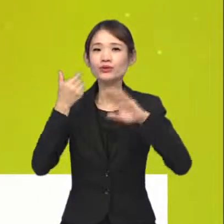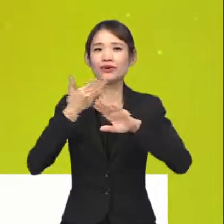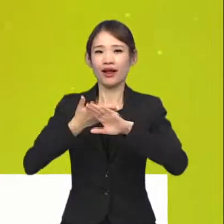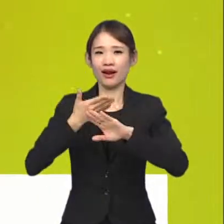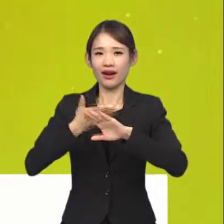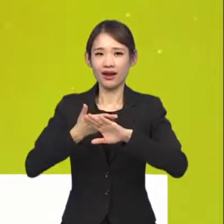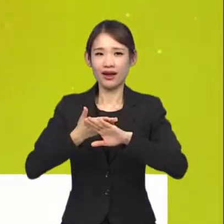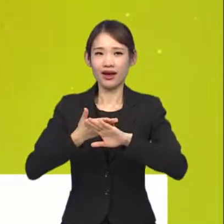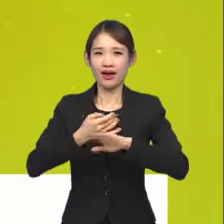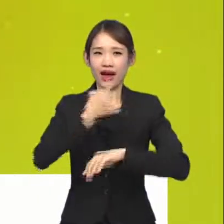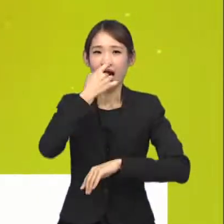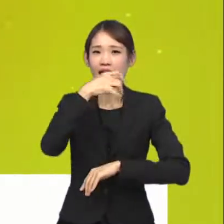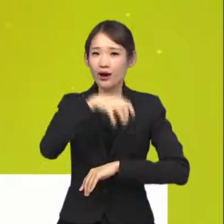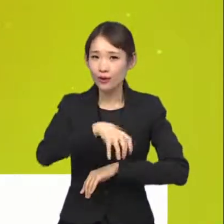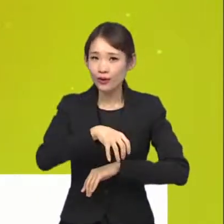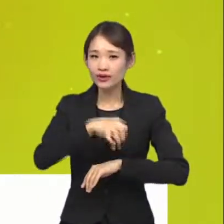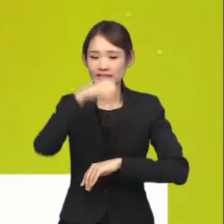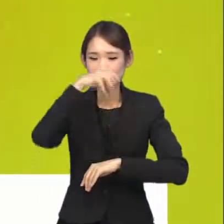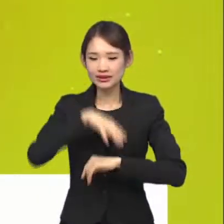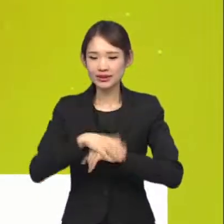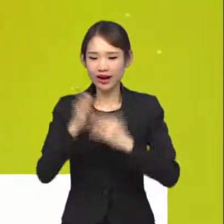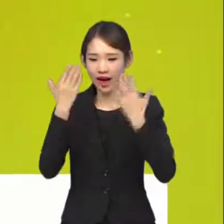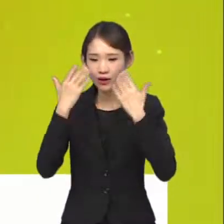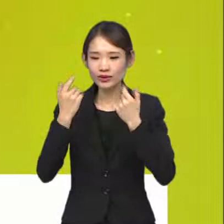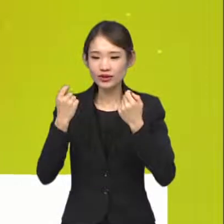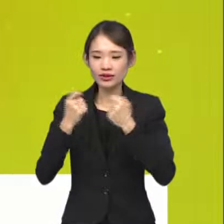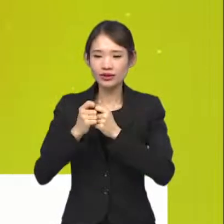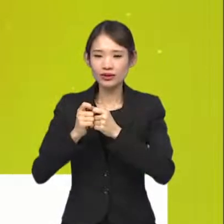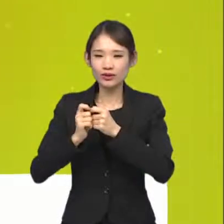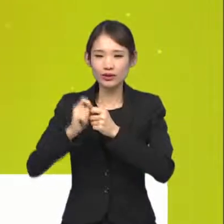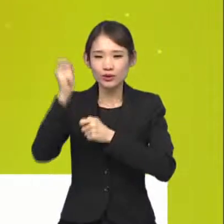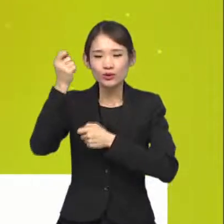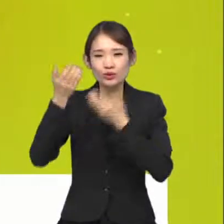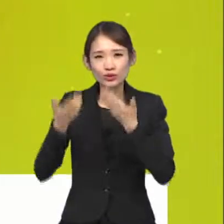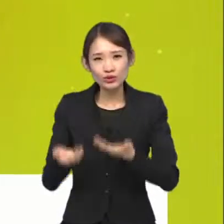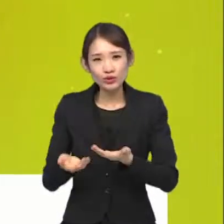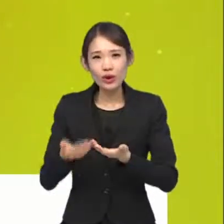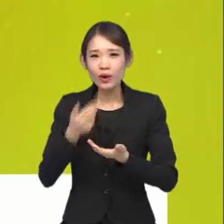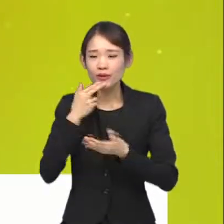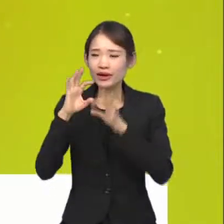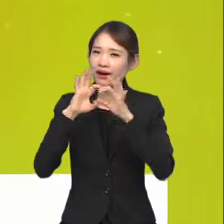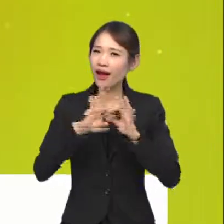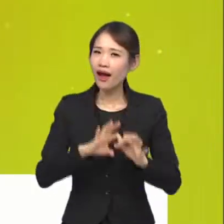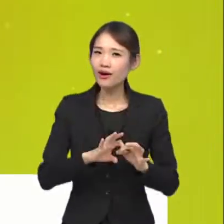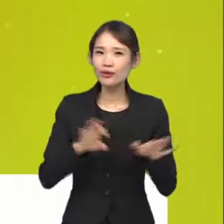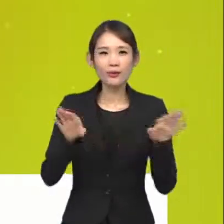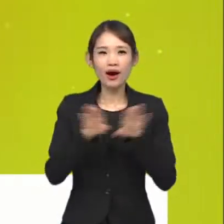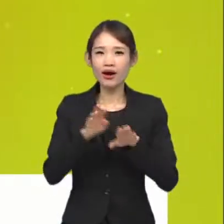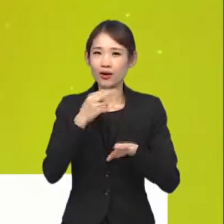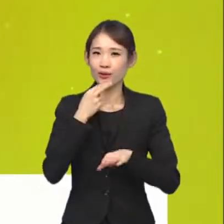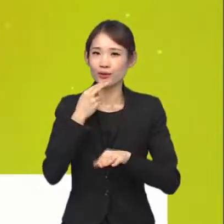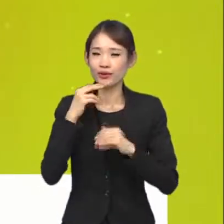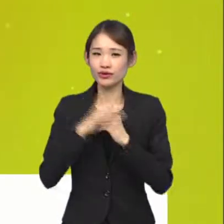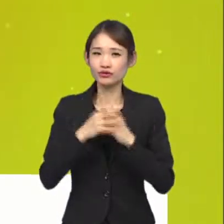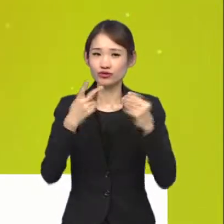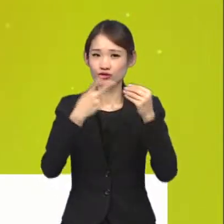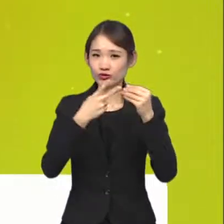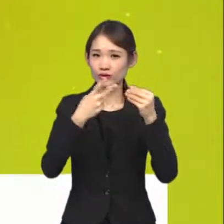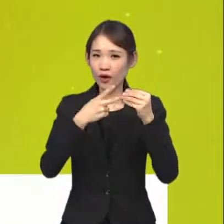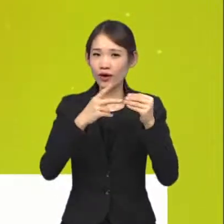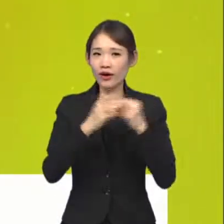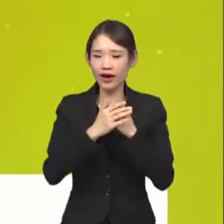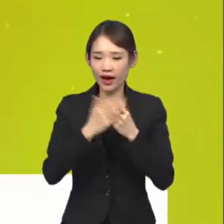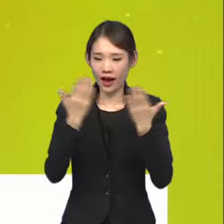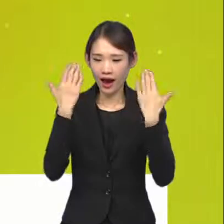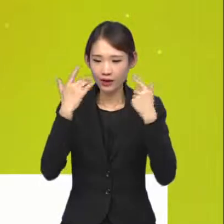학원 우선은 학교처럼 이제 장기간 쉬었다가 다시 등 원하는 경우가 없잖아요 반하기 없기 때문에 두 번째는 학교처럼 이제